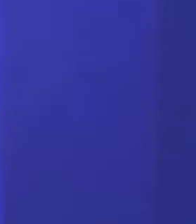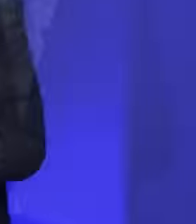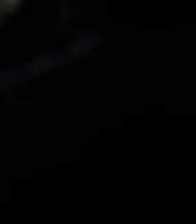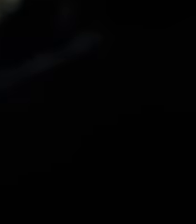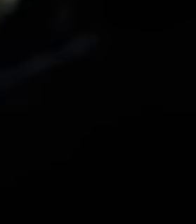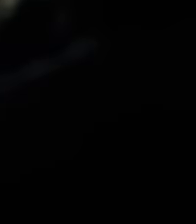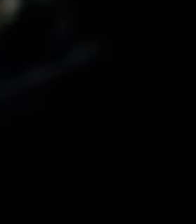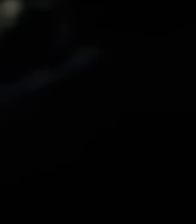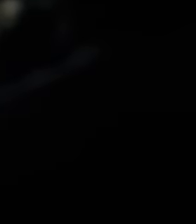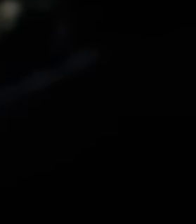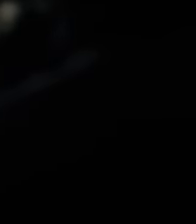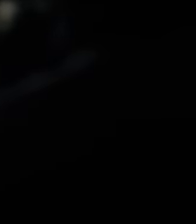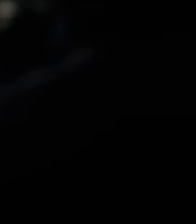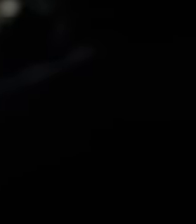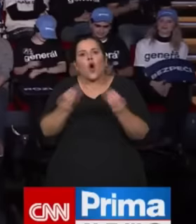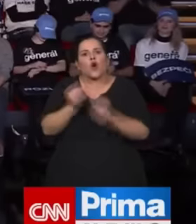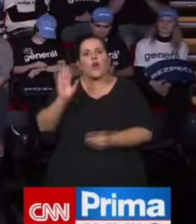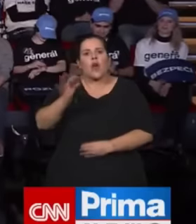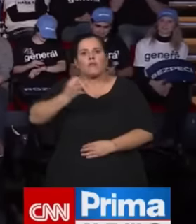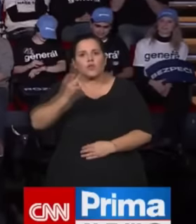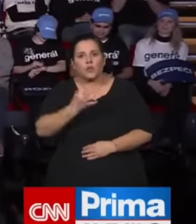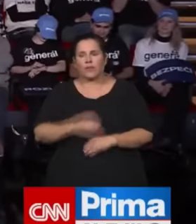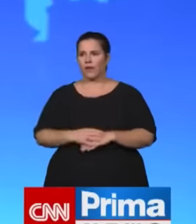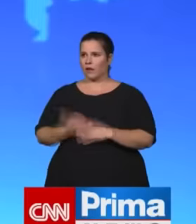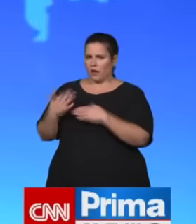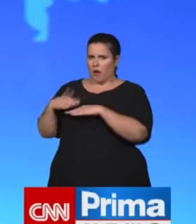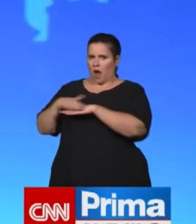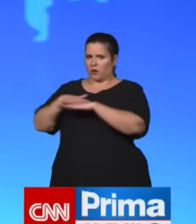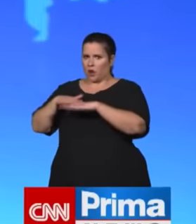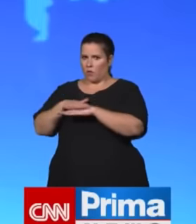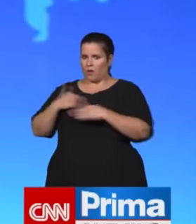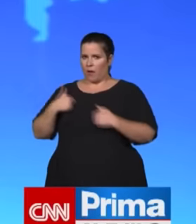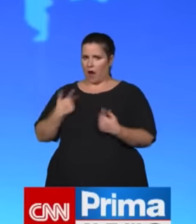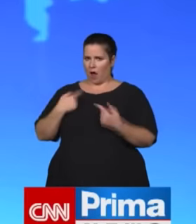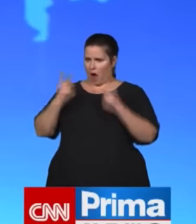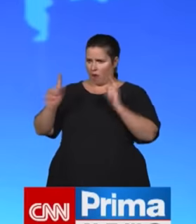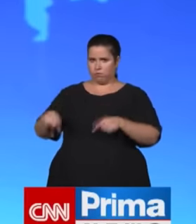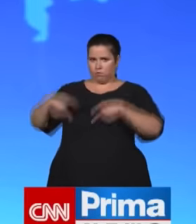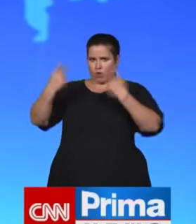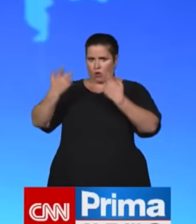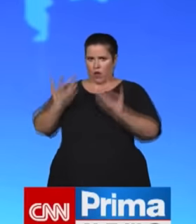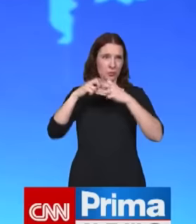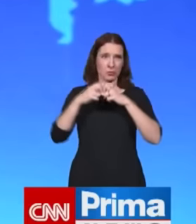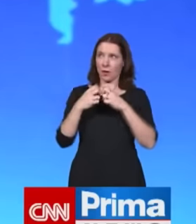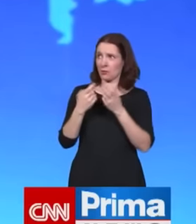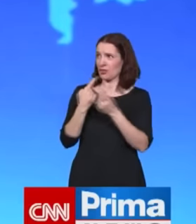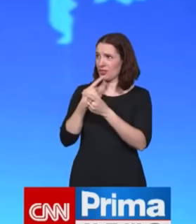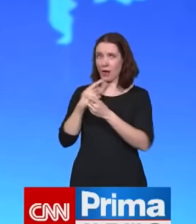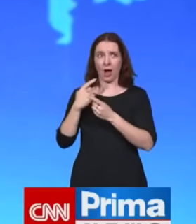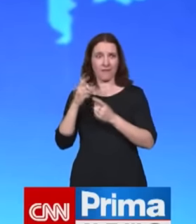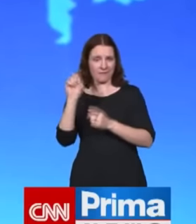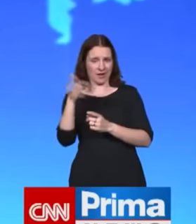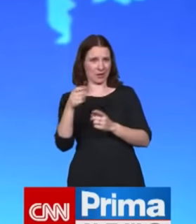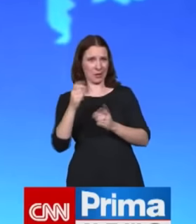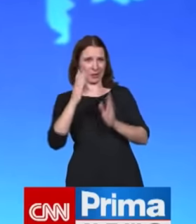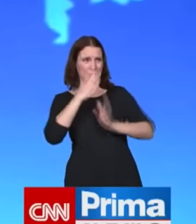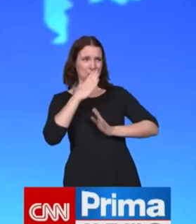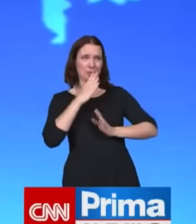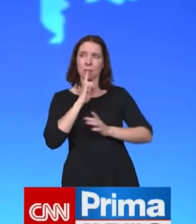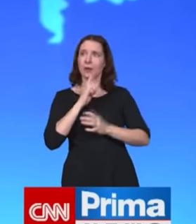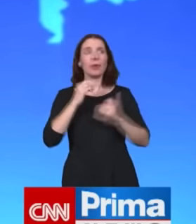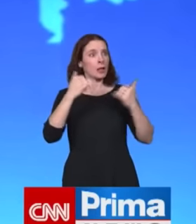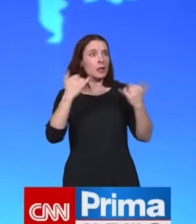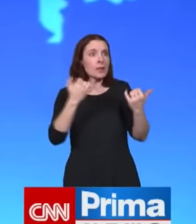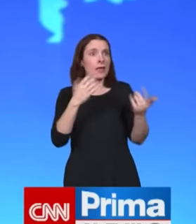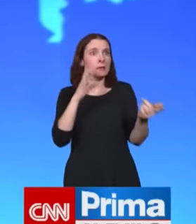České banky. Mám to přepnout. Já zásadně protestuju proti tomu. Pan Pavel teďka zopakoval, že